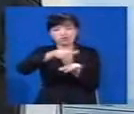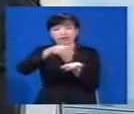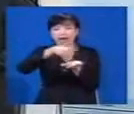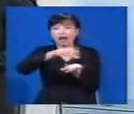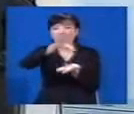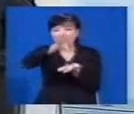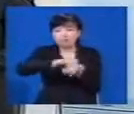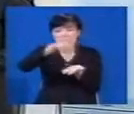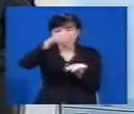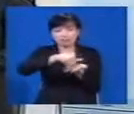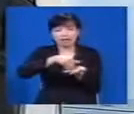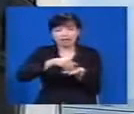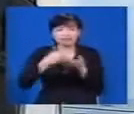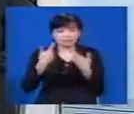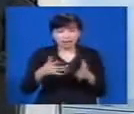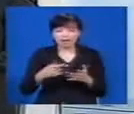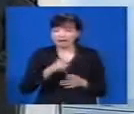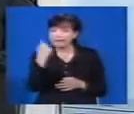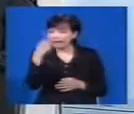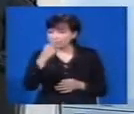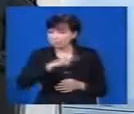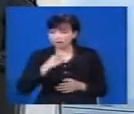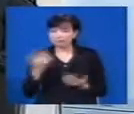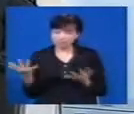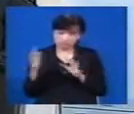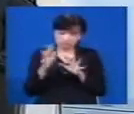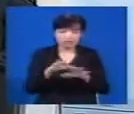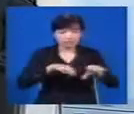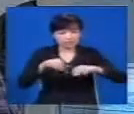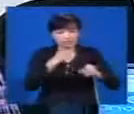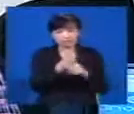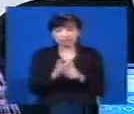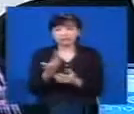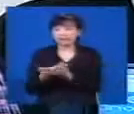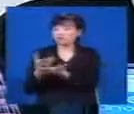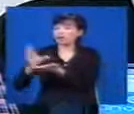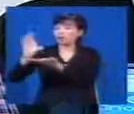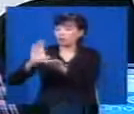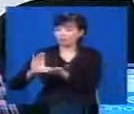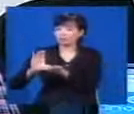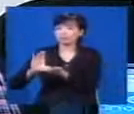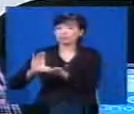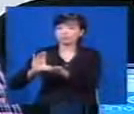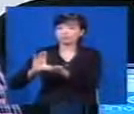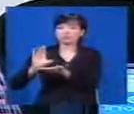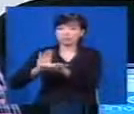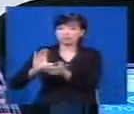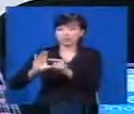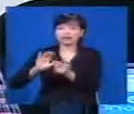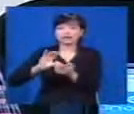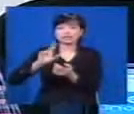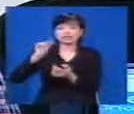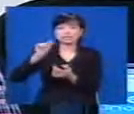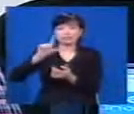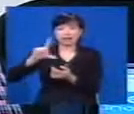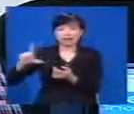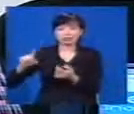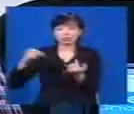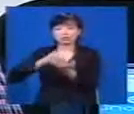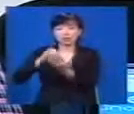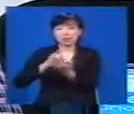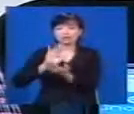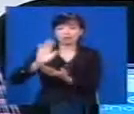ะไปดำเนินการหลังน้ำลดแต่ถ้าเหตุการณ์เฉพาะหน้าก็จะใช้งบกลางหรืองบทดลองที่อยู่ที่จังหวัดเนี่ยนะครับ20 ล้านแล้วก็ขยายวงเงินก็แปลว่